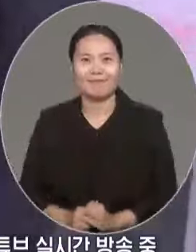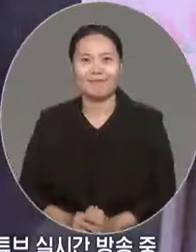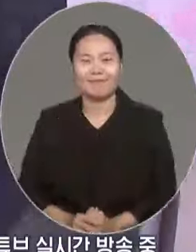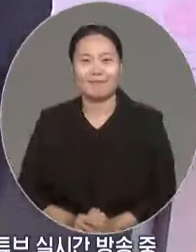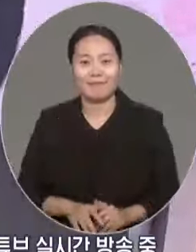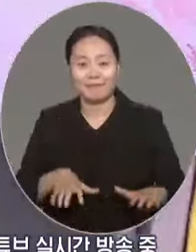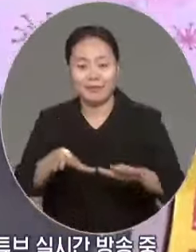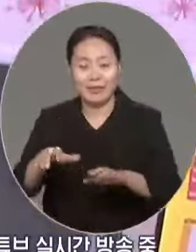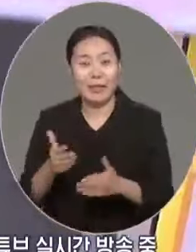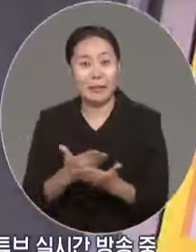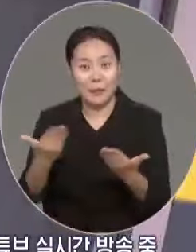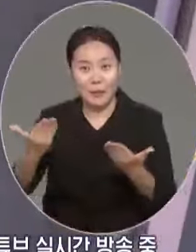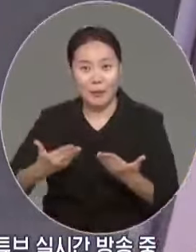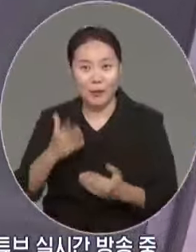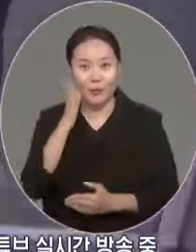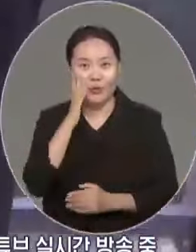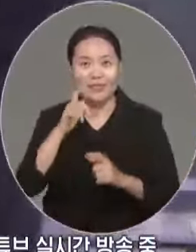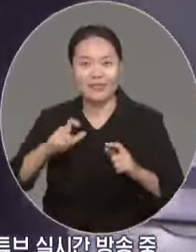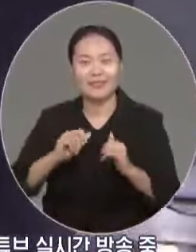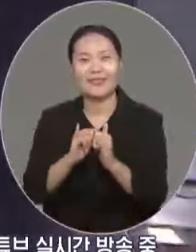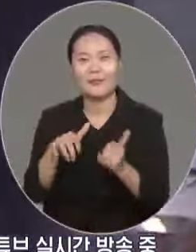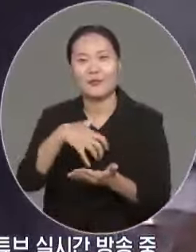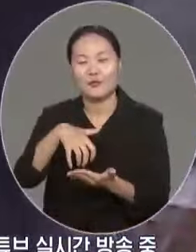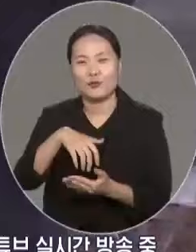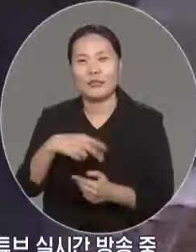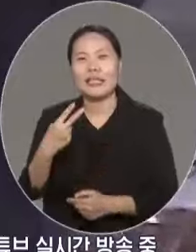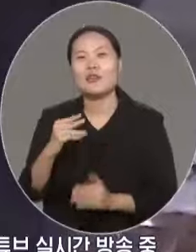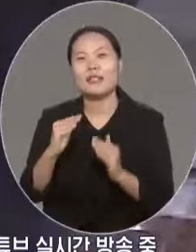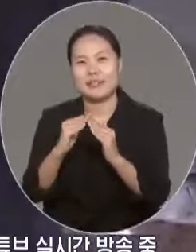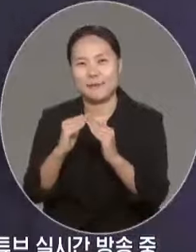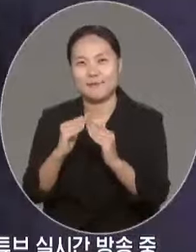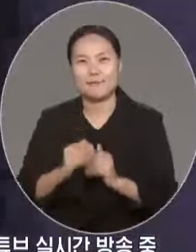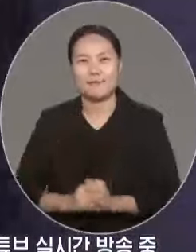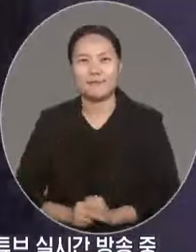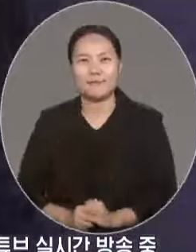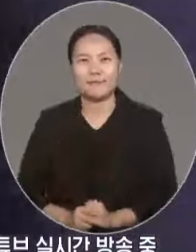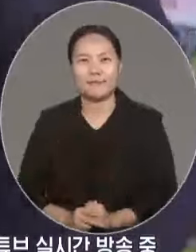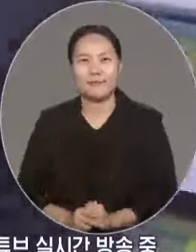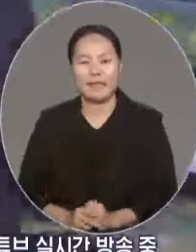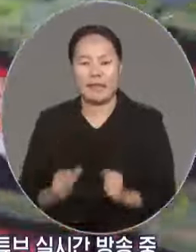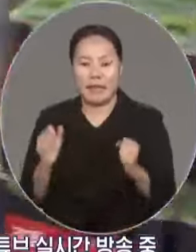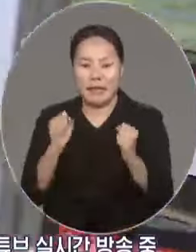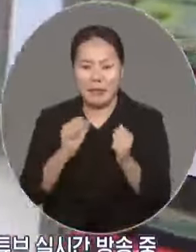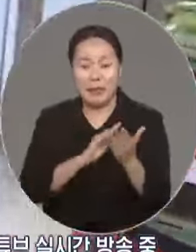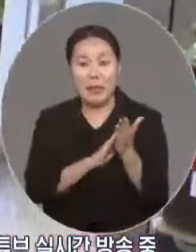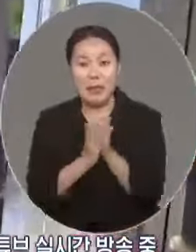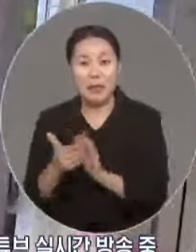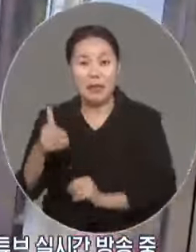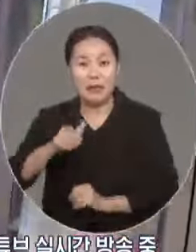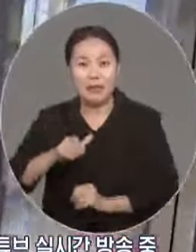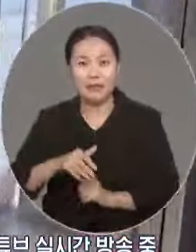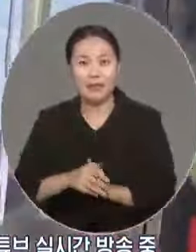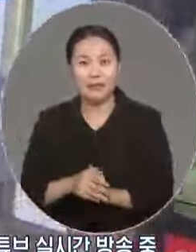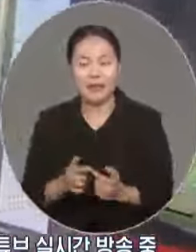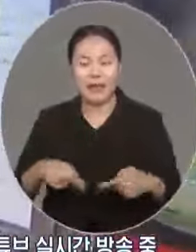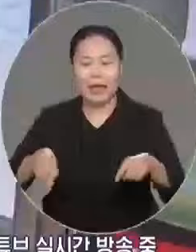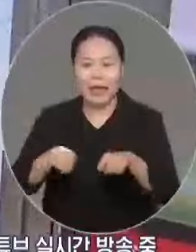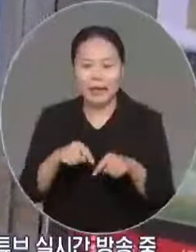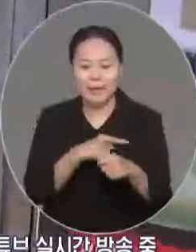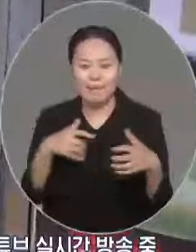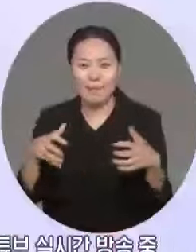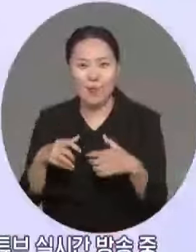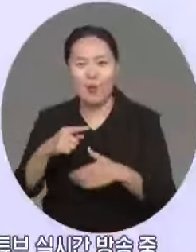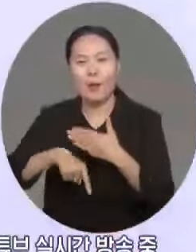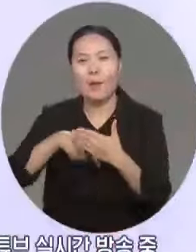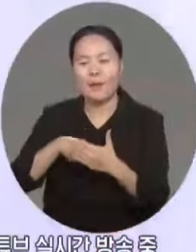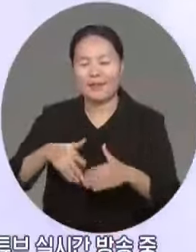김장 김치를 나눠받은 울산 지역 소외계층은 모두 2천 가구. 쌀쌀해지는 날씨 속에 함께라는 이름의 손길이